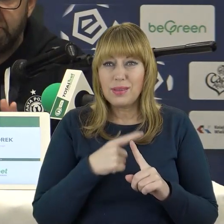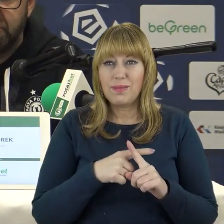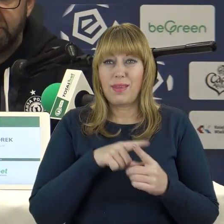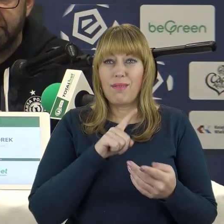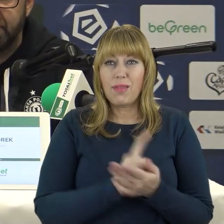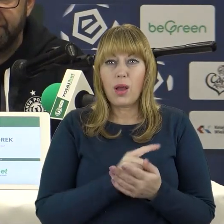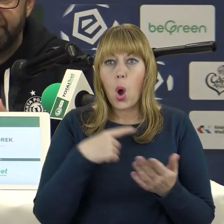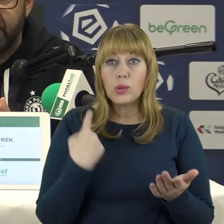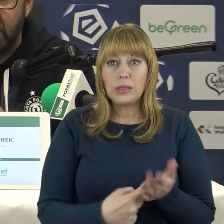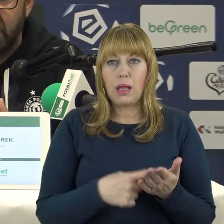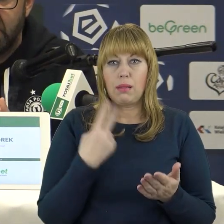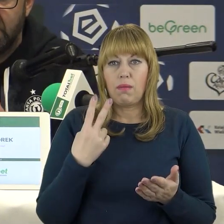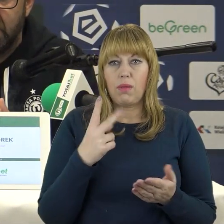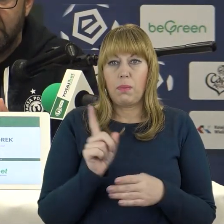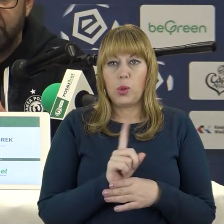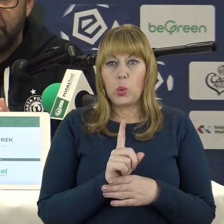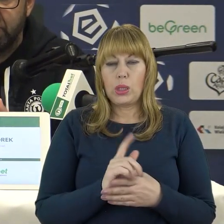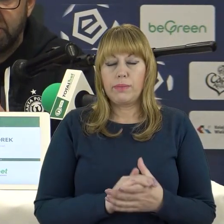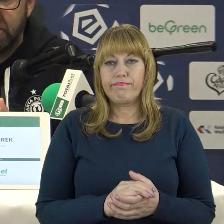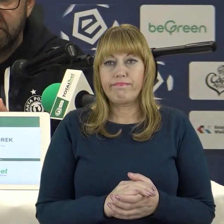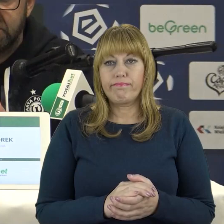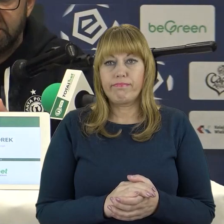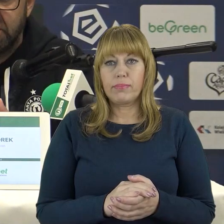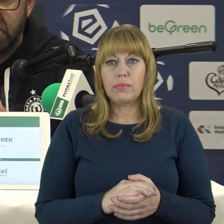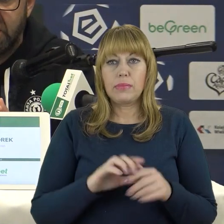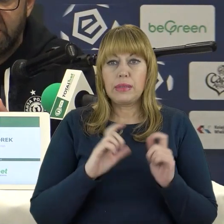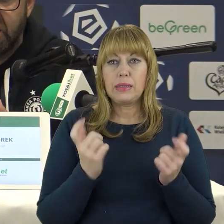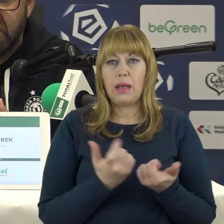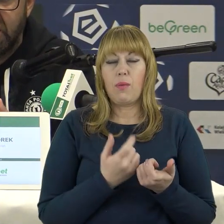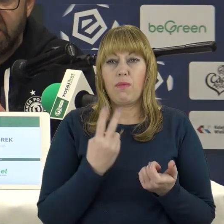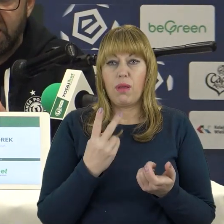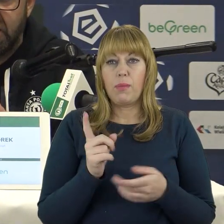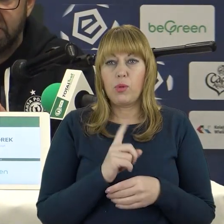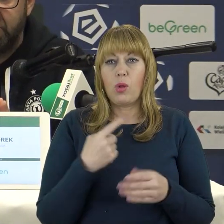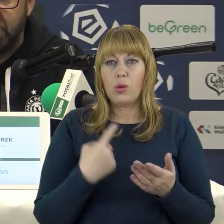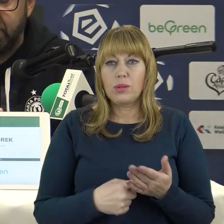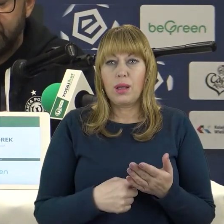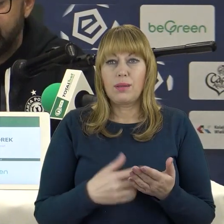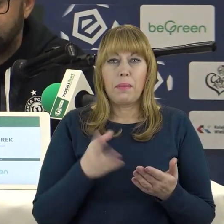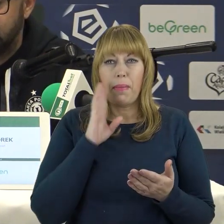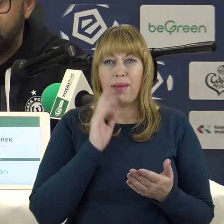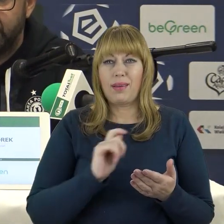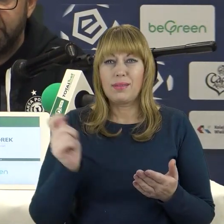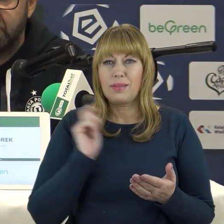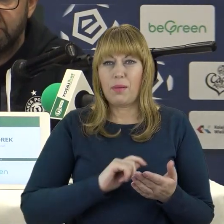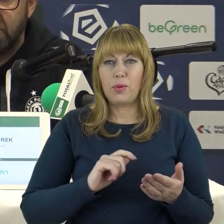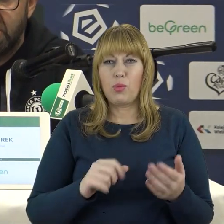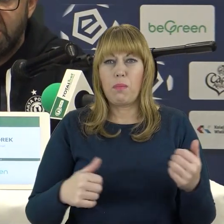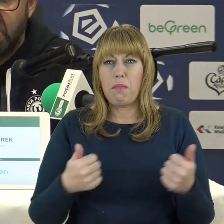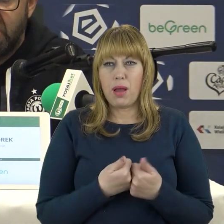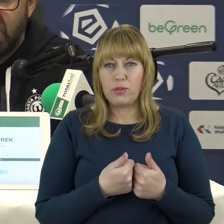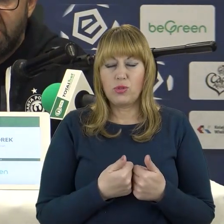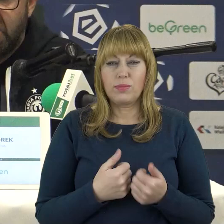Dwie minuty. Dwie minuty nas zabiły po prostu. Zabiły mecz.